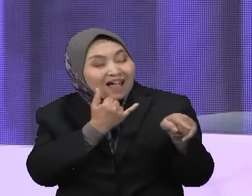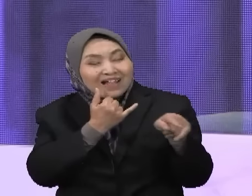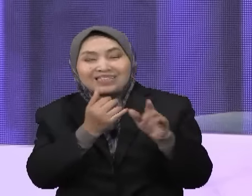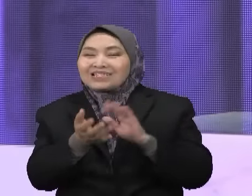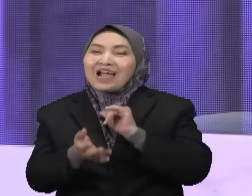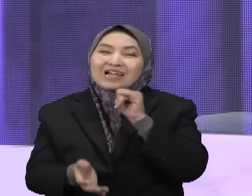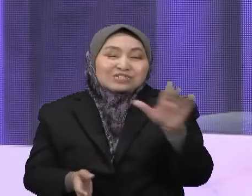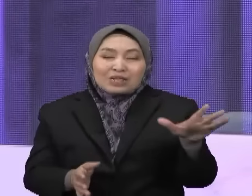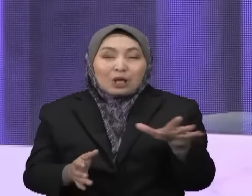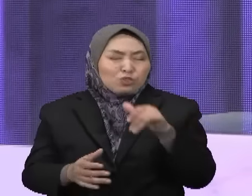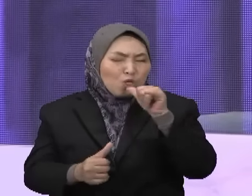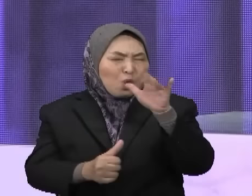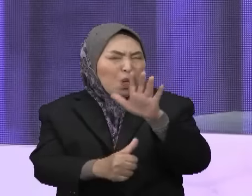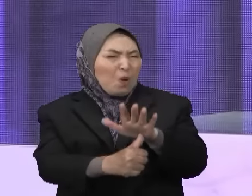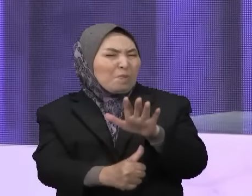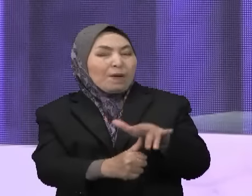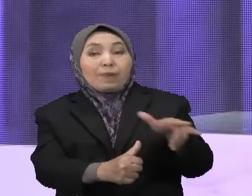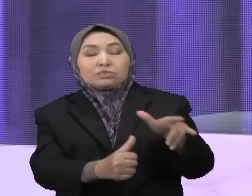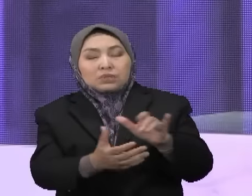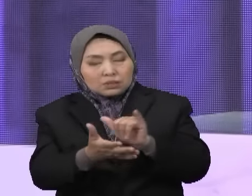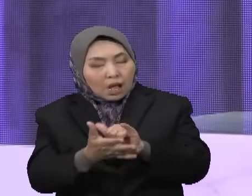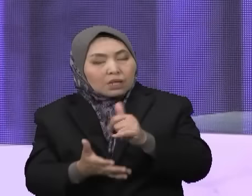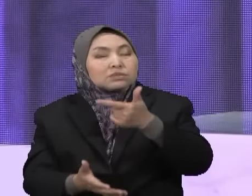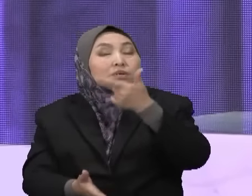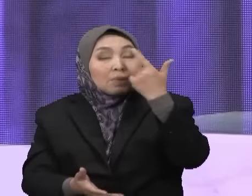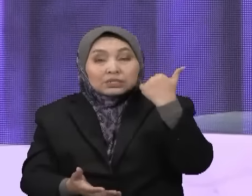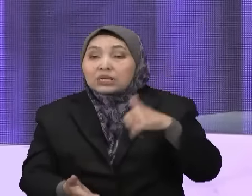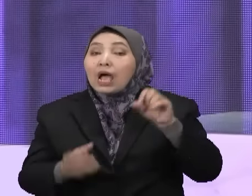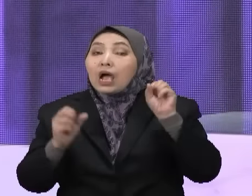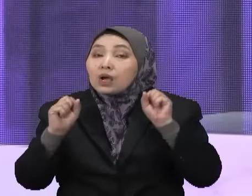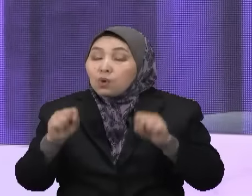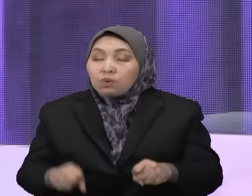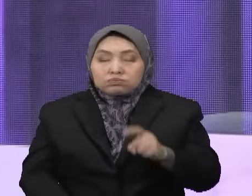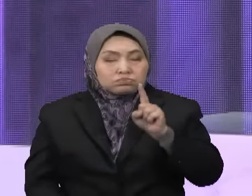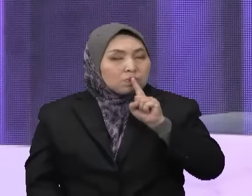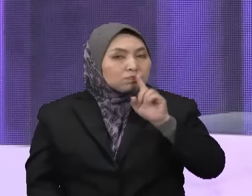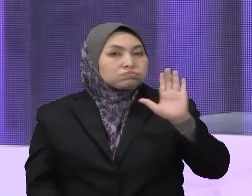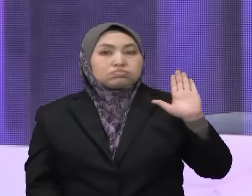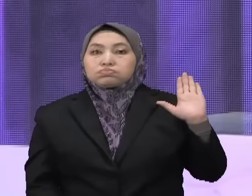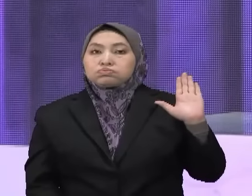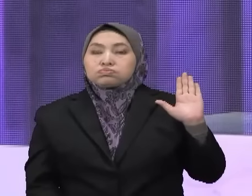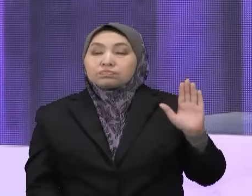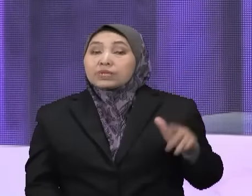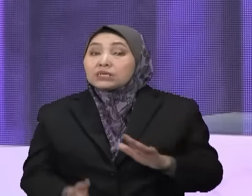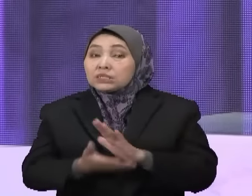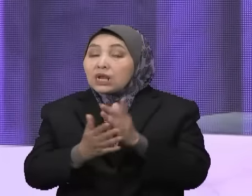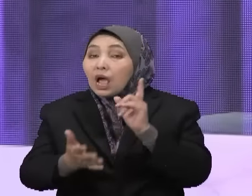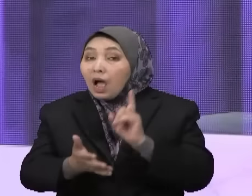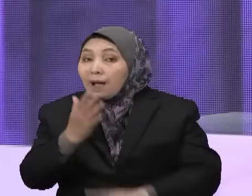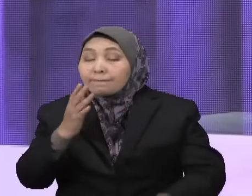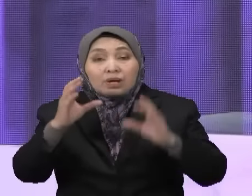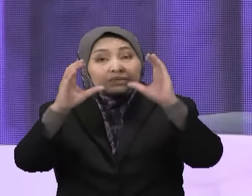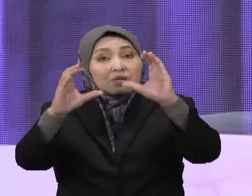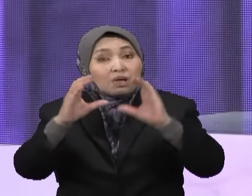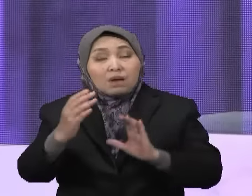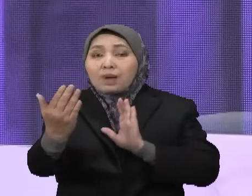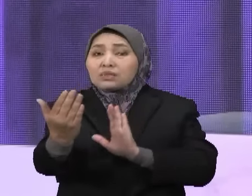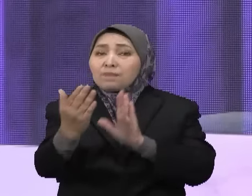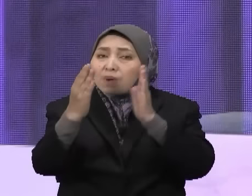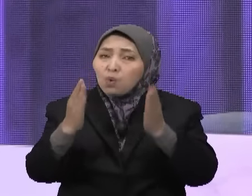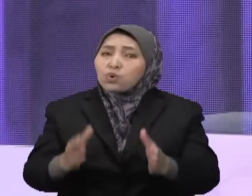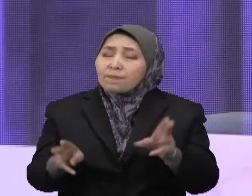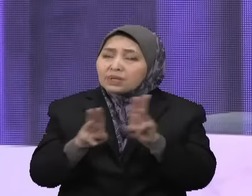tidak mengecam mereka. Jadi itu sebab mereka sampai sanggup untuk bersumpah. Maka apakah cara menghadapi orang-orang